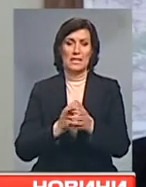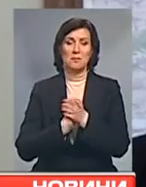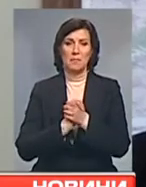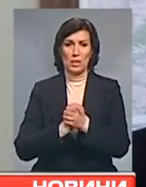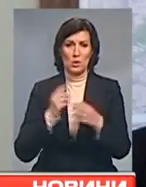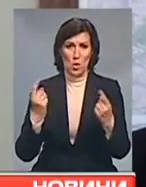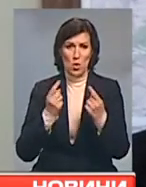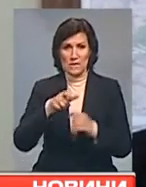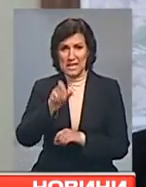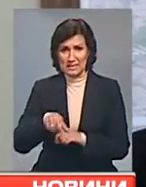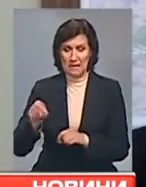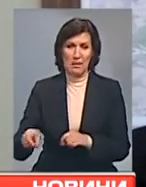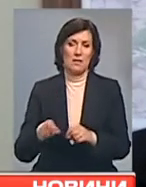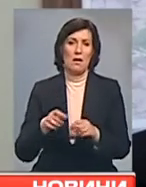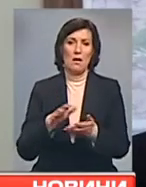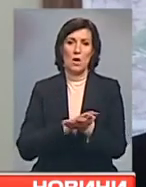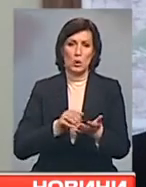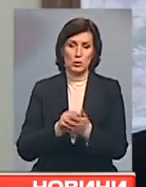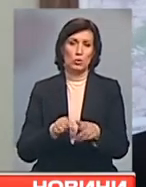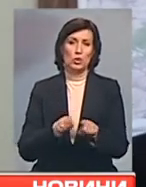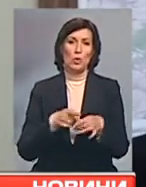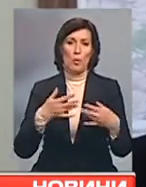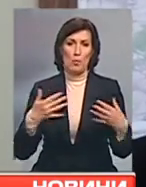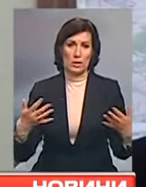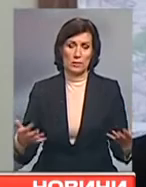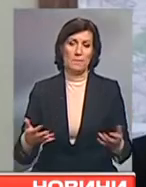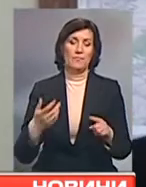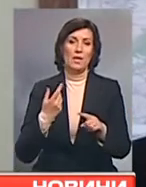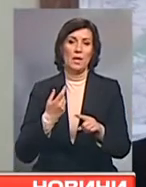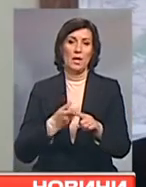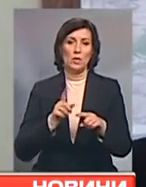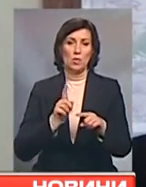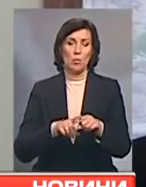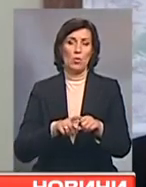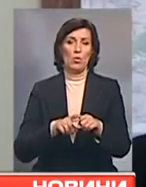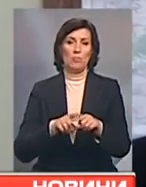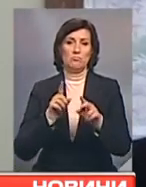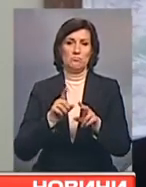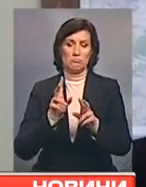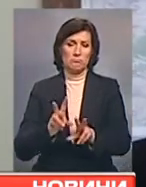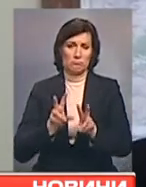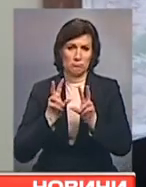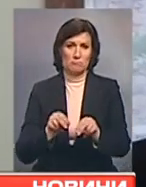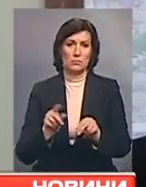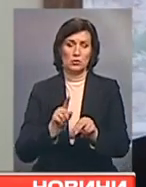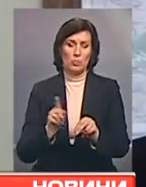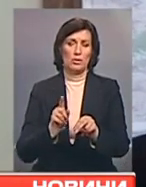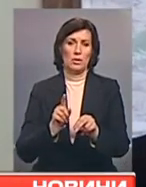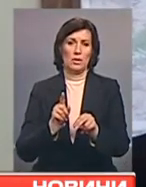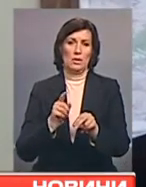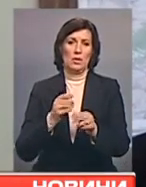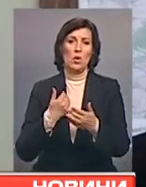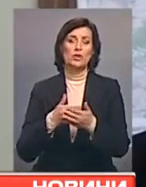населення, розрушень і тому подібне. Тому виступіть гарантом для того, щоб